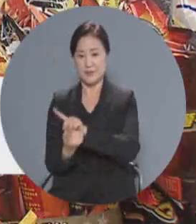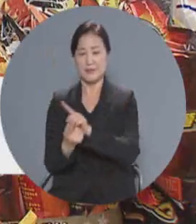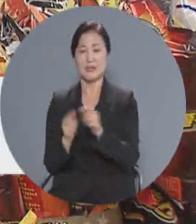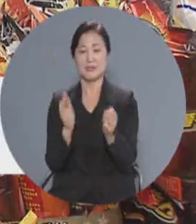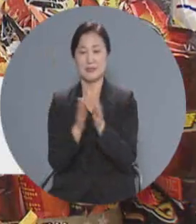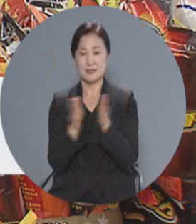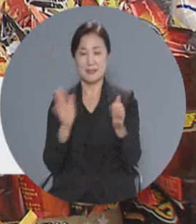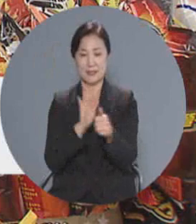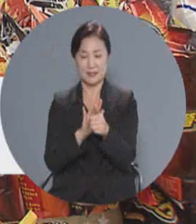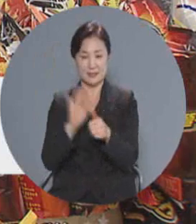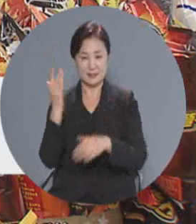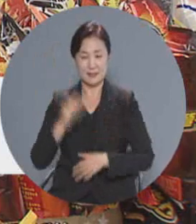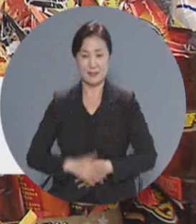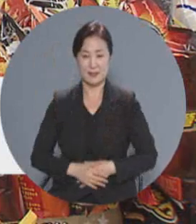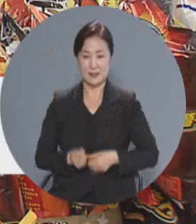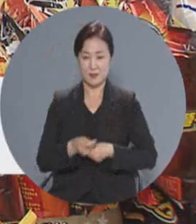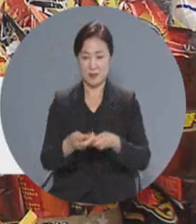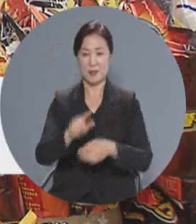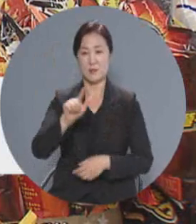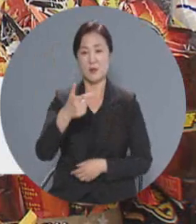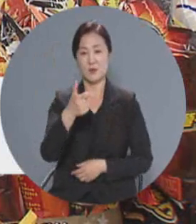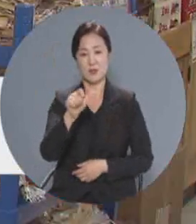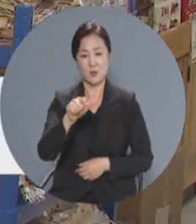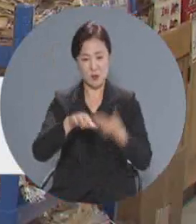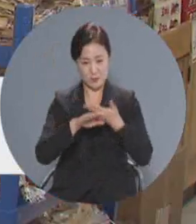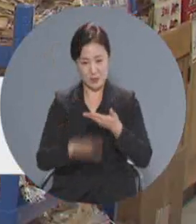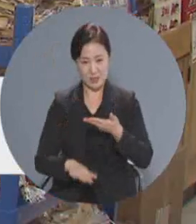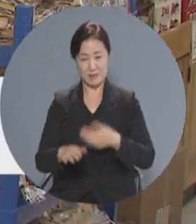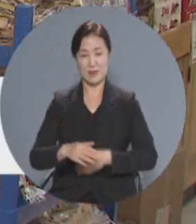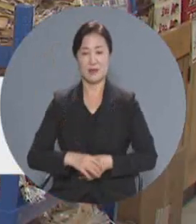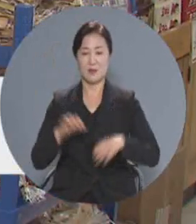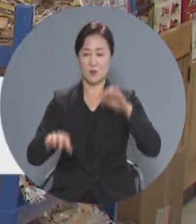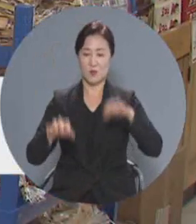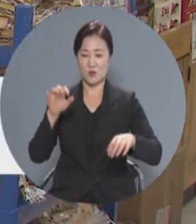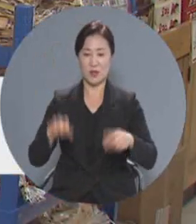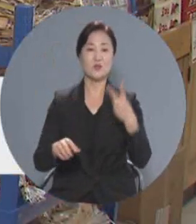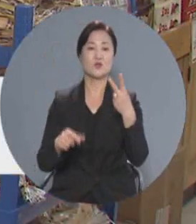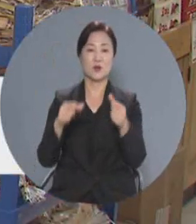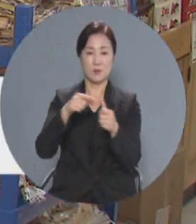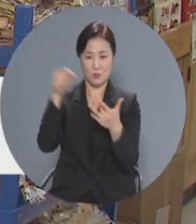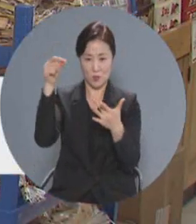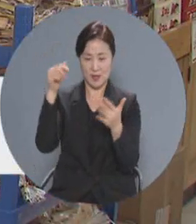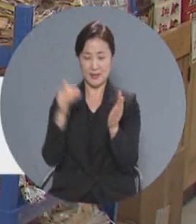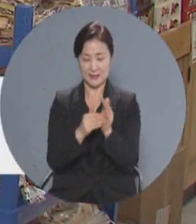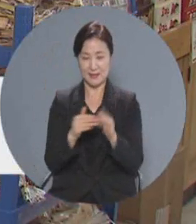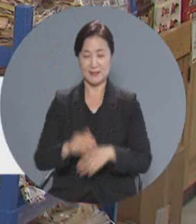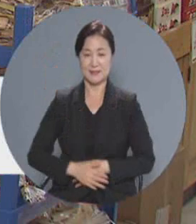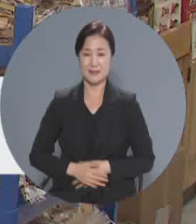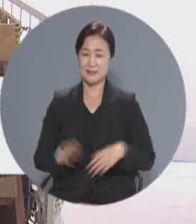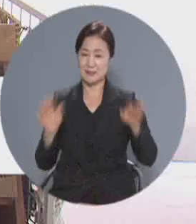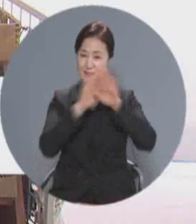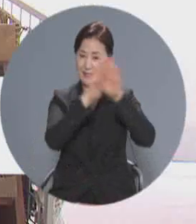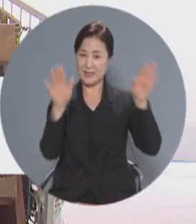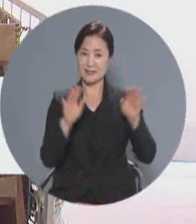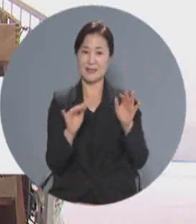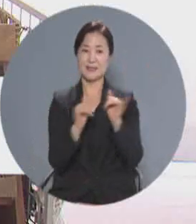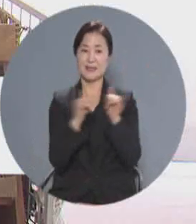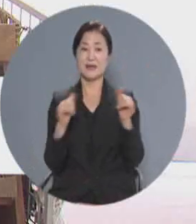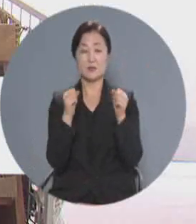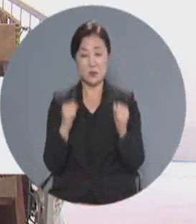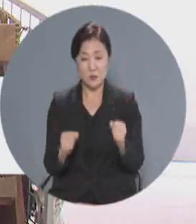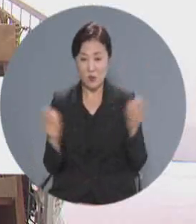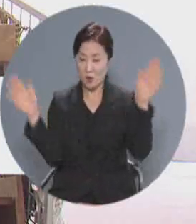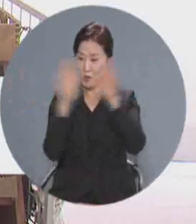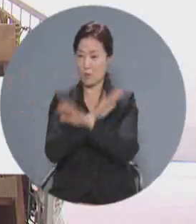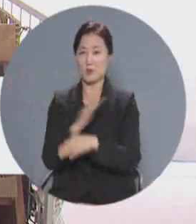올해 점포 면적이 165제곱미터 미만인 동네 슈퍼 두 곳을 선정해 낮에는 유인, 밤에는